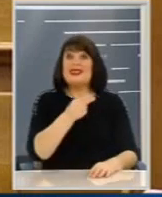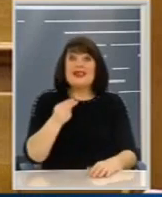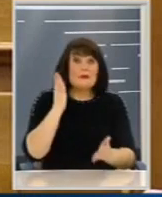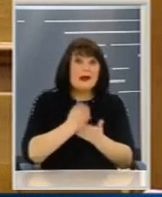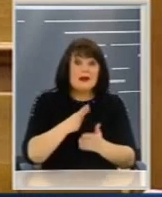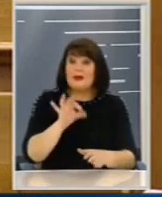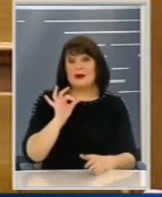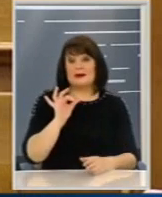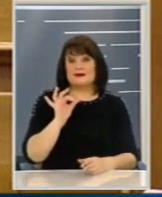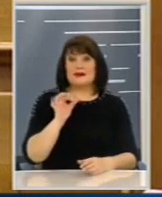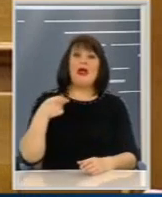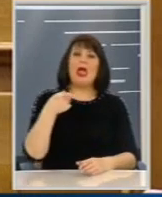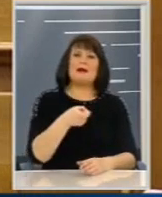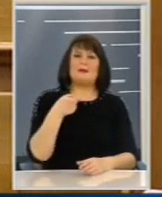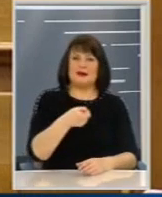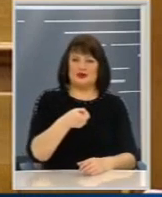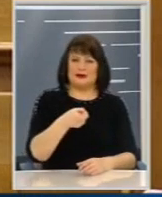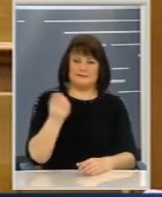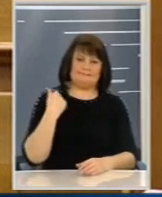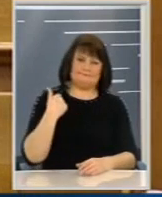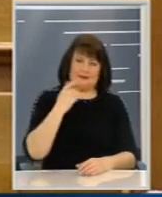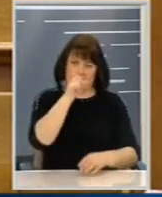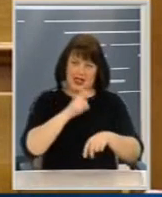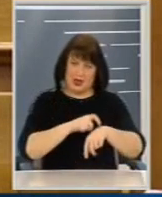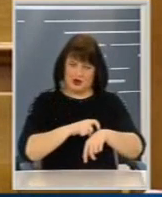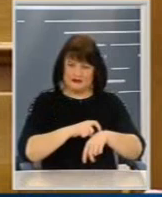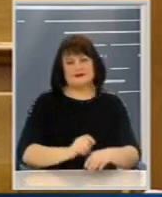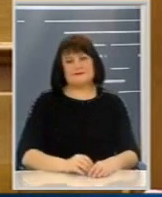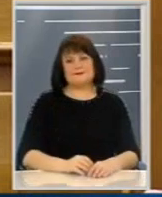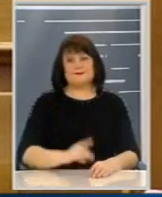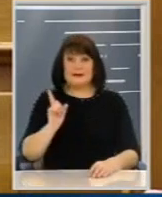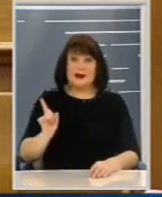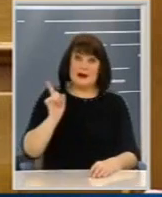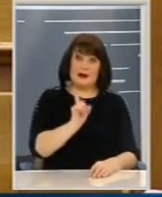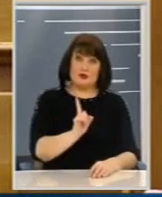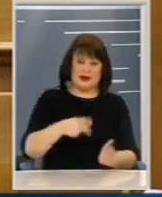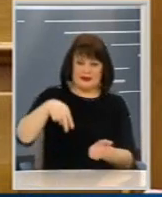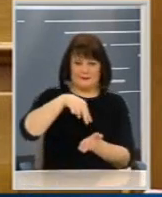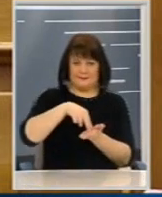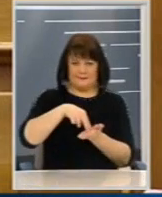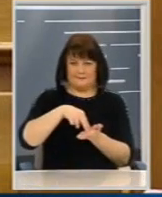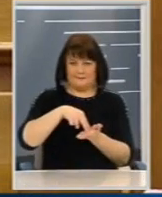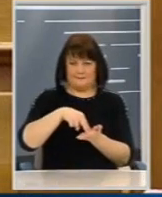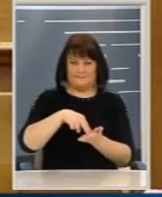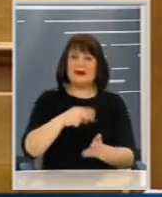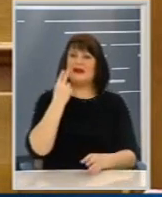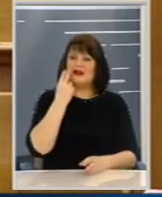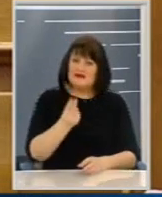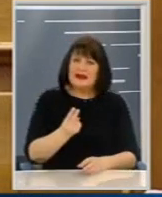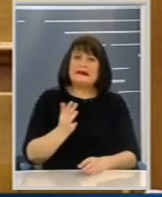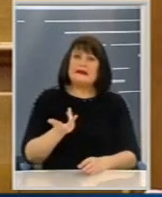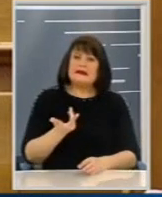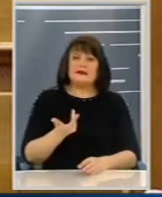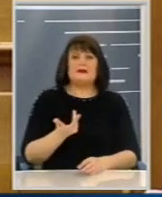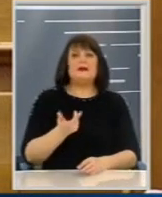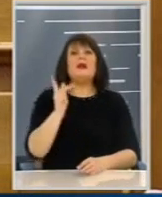επέλεξε για αυτή την επίκαιρη ερώτηση, αλλά κυρίως από την παρουσία του σε αυτό το βήμα, ενώ όλη η